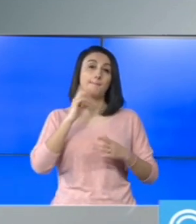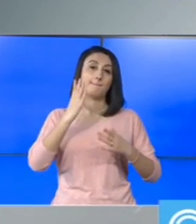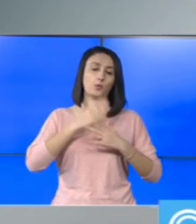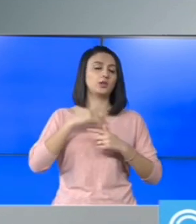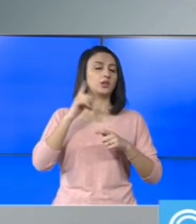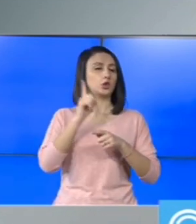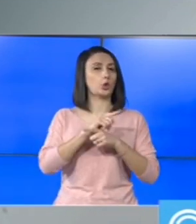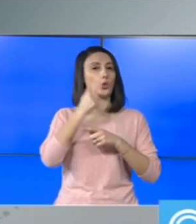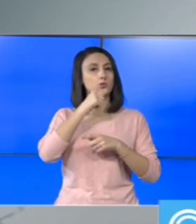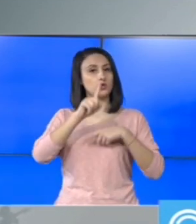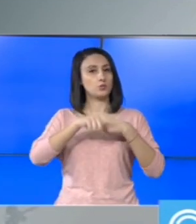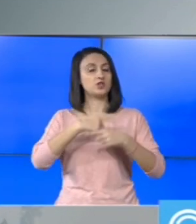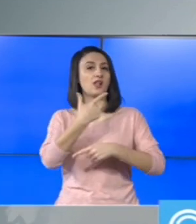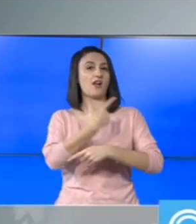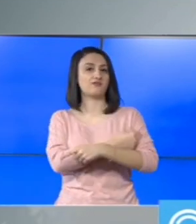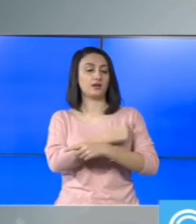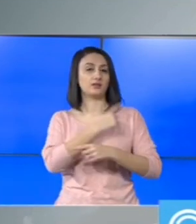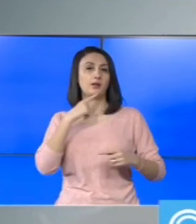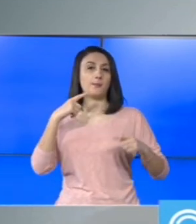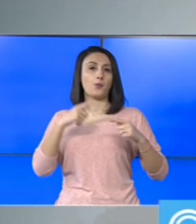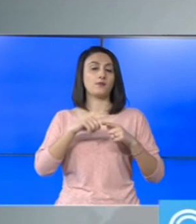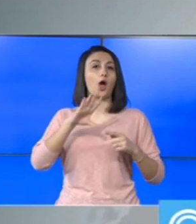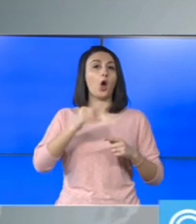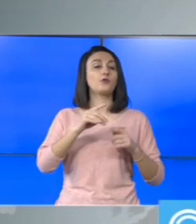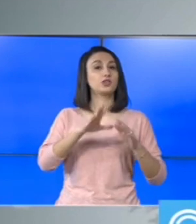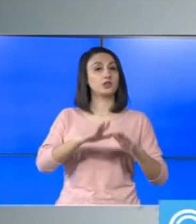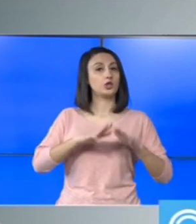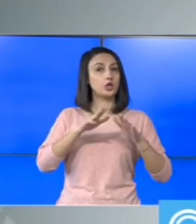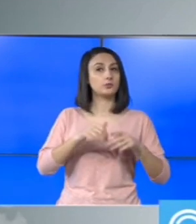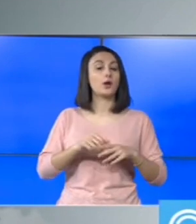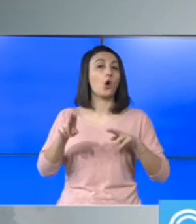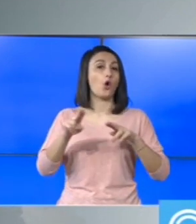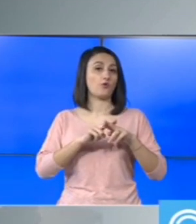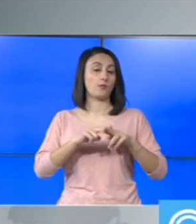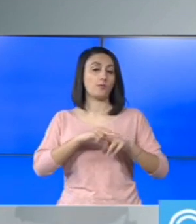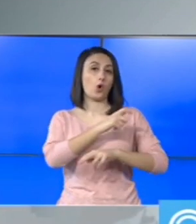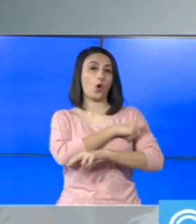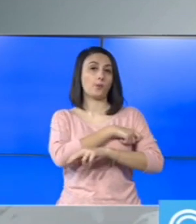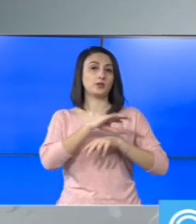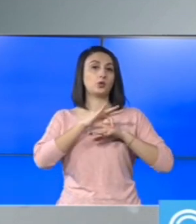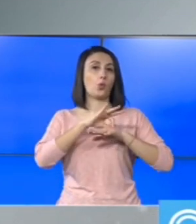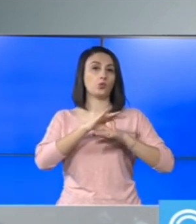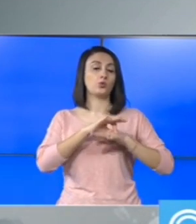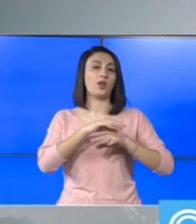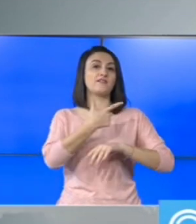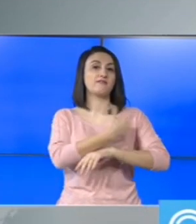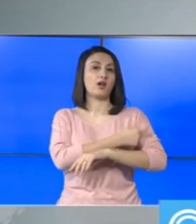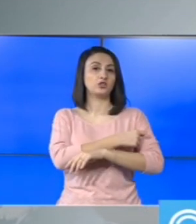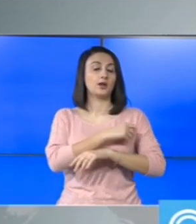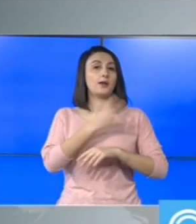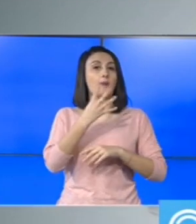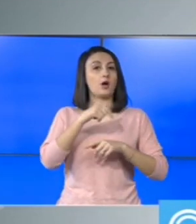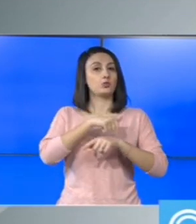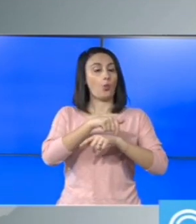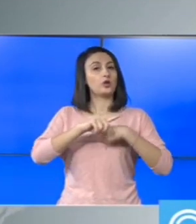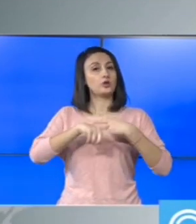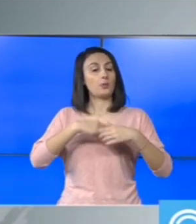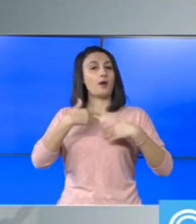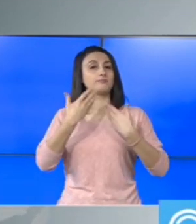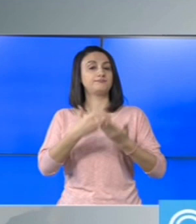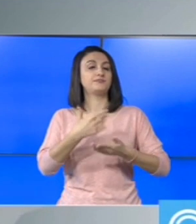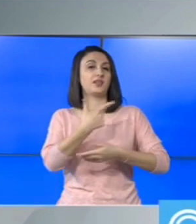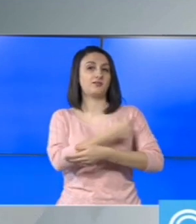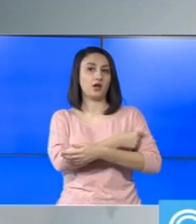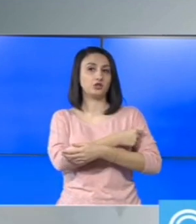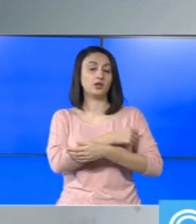tot la o zi după ce se vaccinat împotriva copil de 19 conform Comitetului de coordonare a vaccinării la patru ore de la administrarea